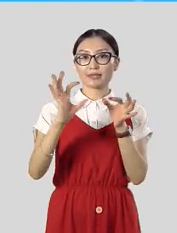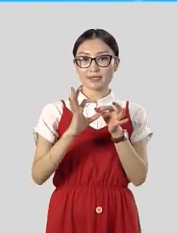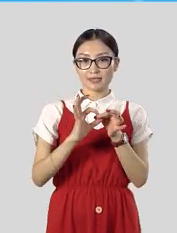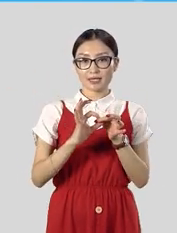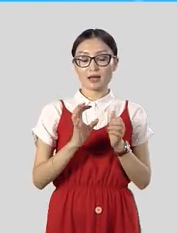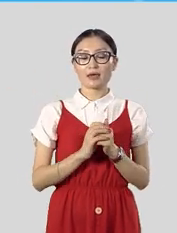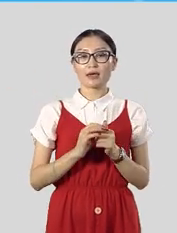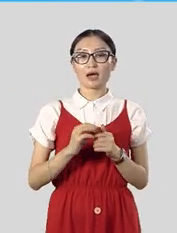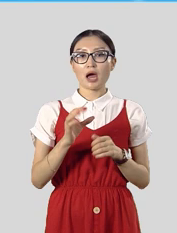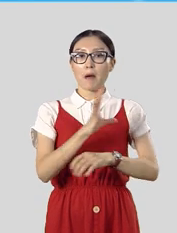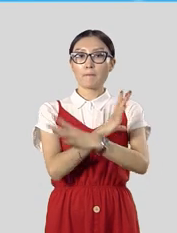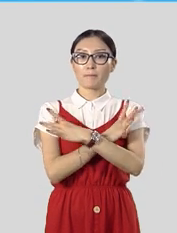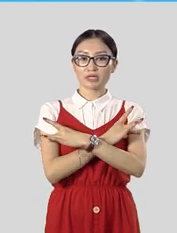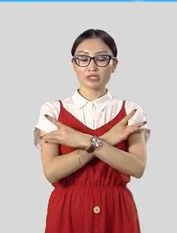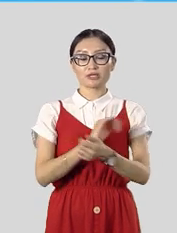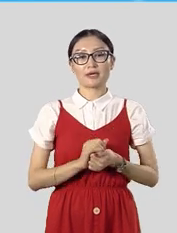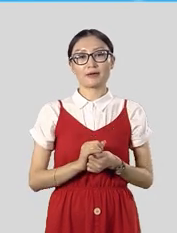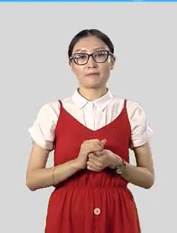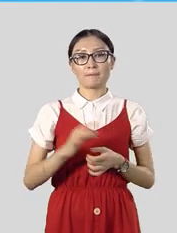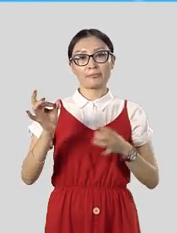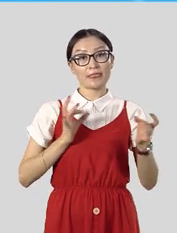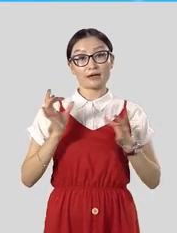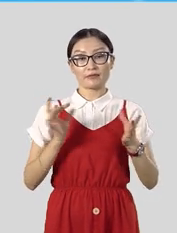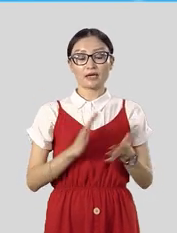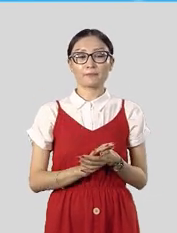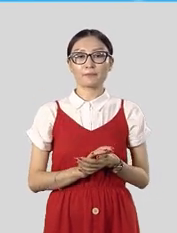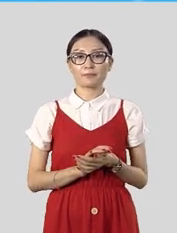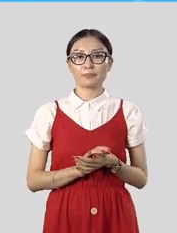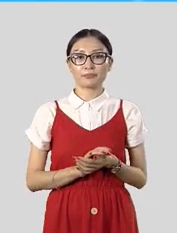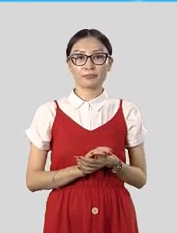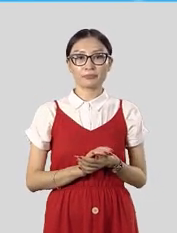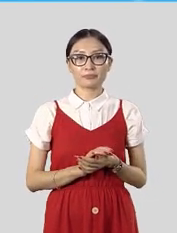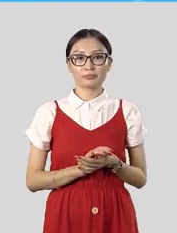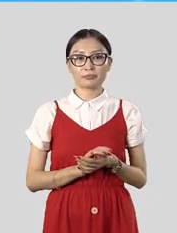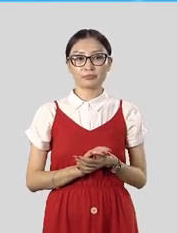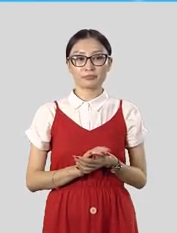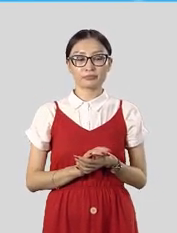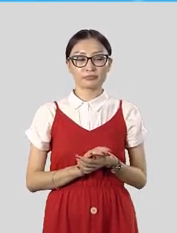соединительная, мышечная, нервная.